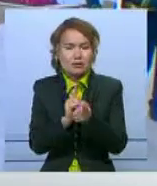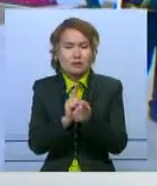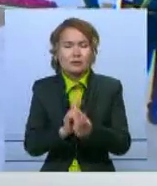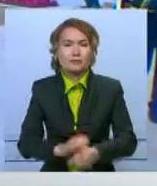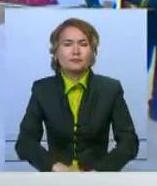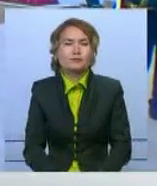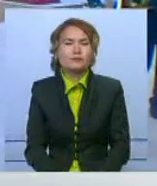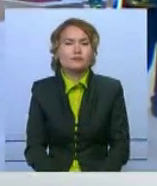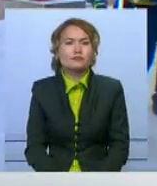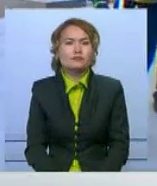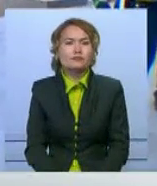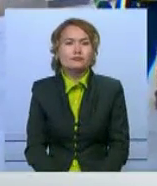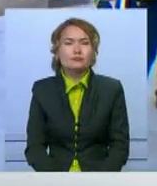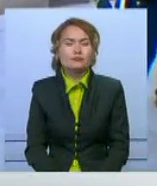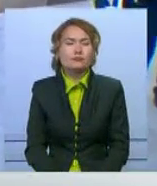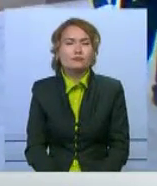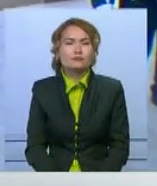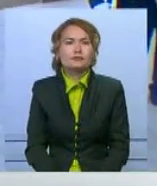тұрарлық.